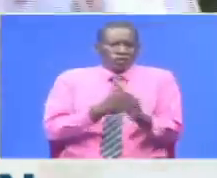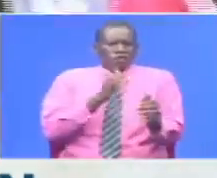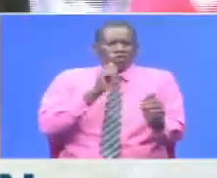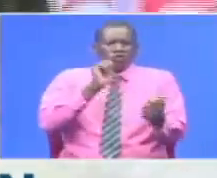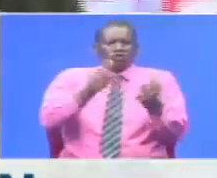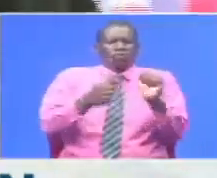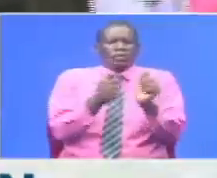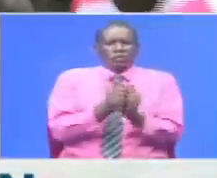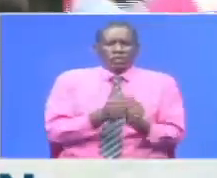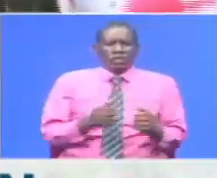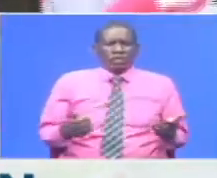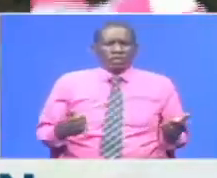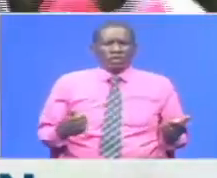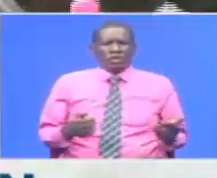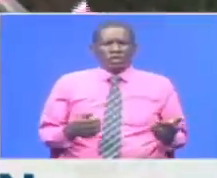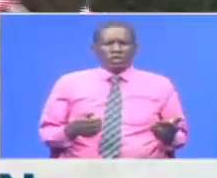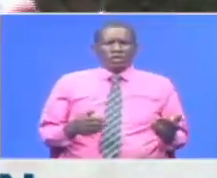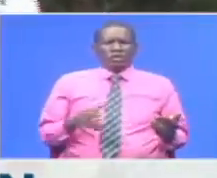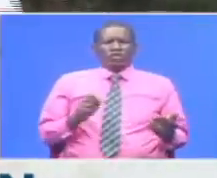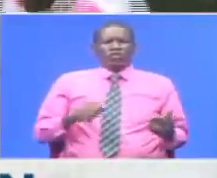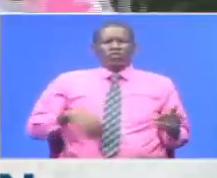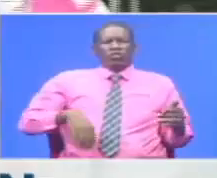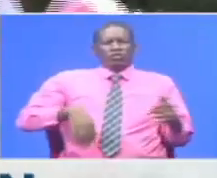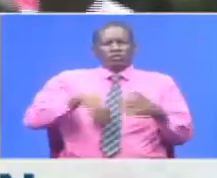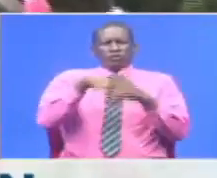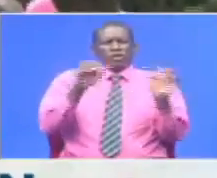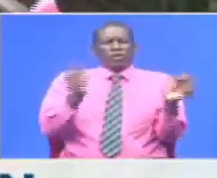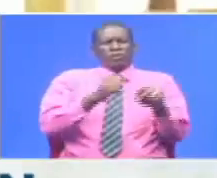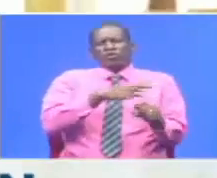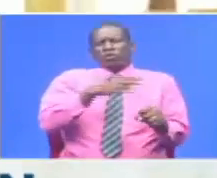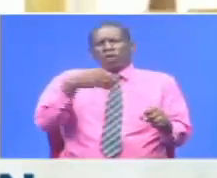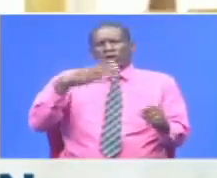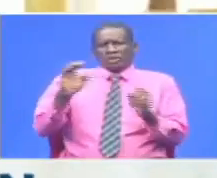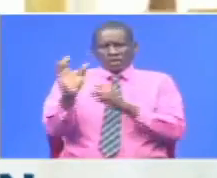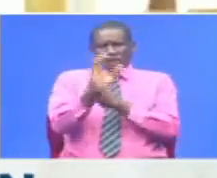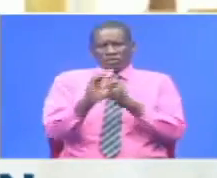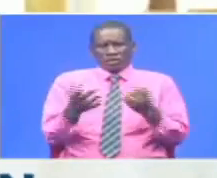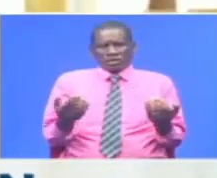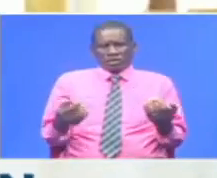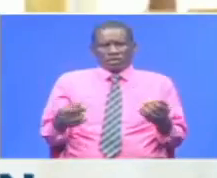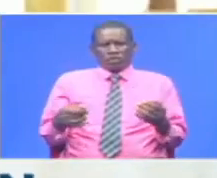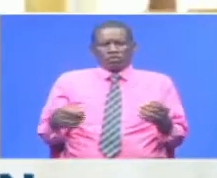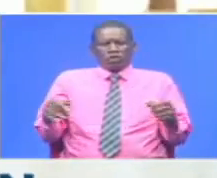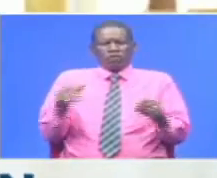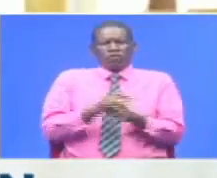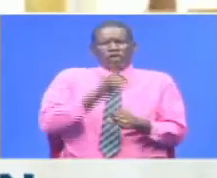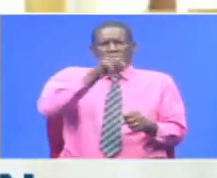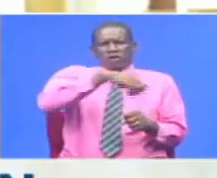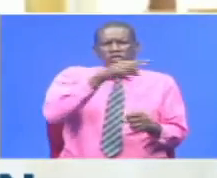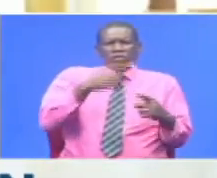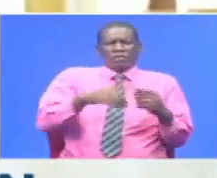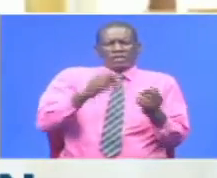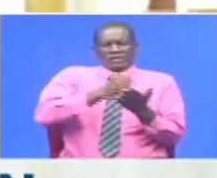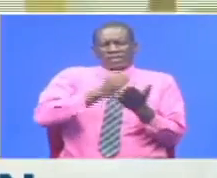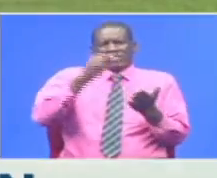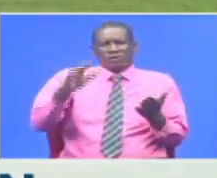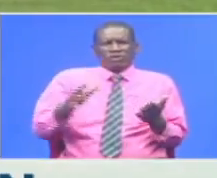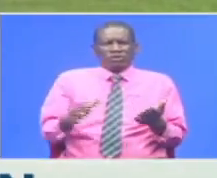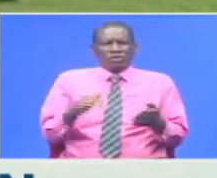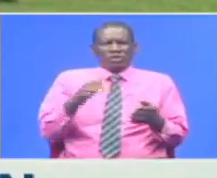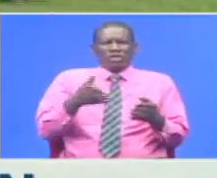hawezi kubali wachezaji waende nchi za nje, itakuwa ni ile kama mko fully banned. Lakini suspicion hiyo